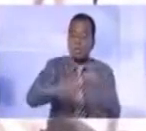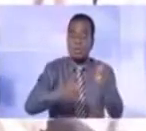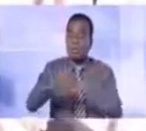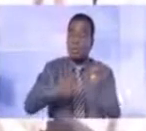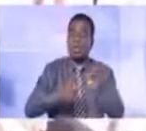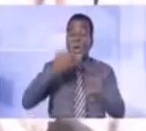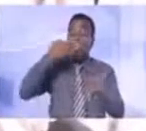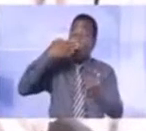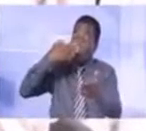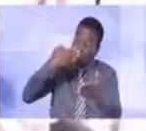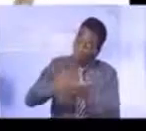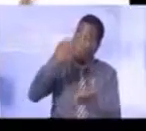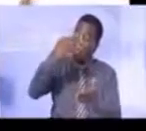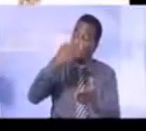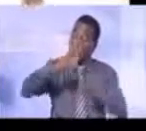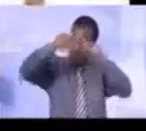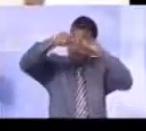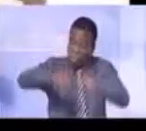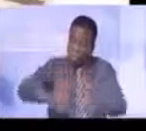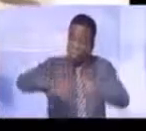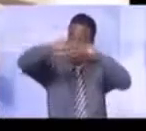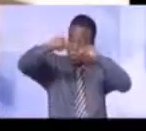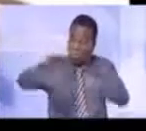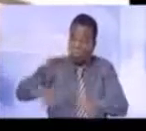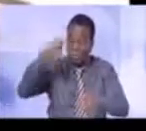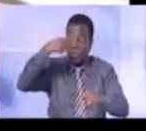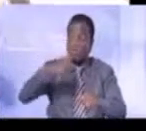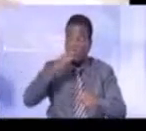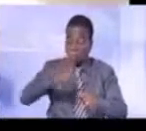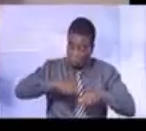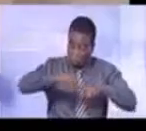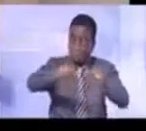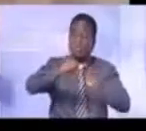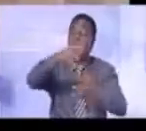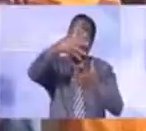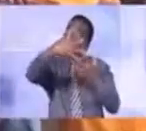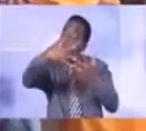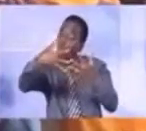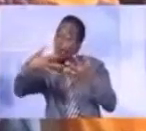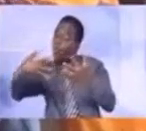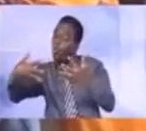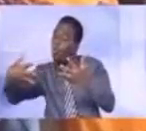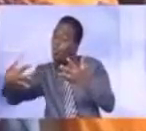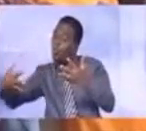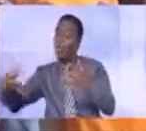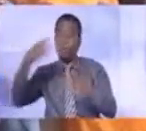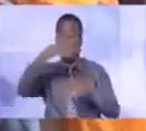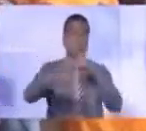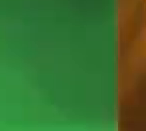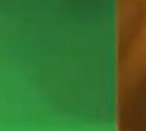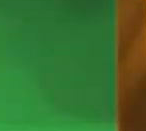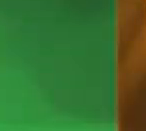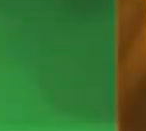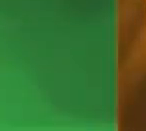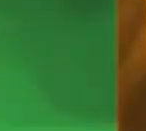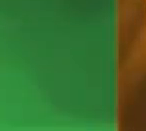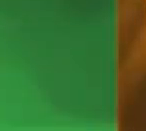rigoureuse et participative de ces ouvrages afin que l'eau potable continue de couler à flot pour le bien-être des populations.